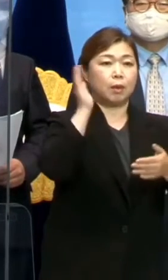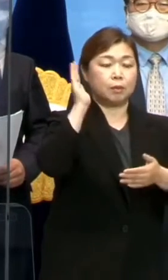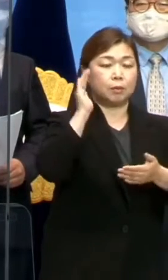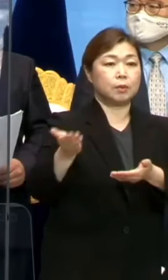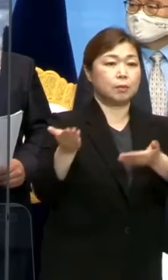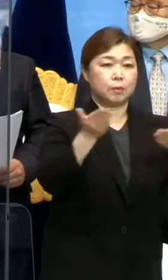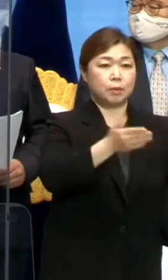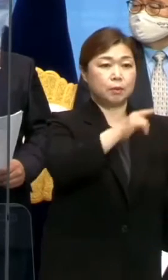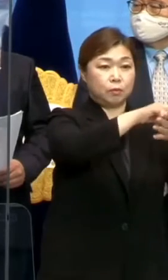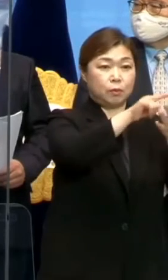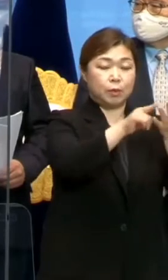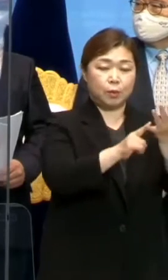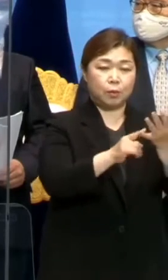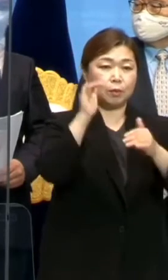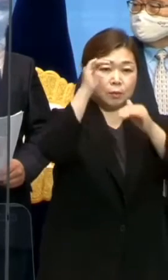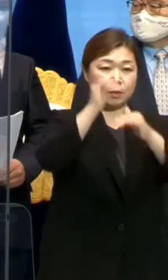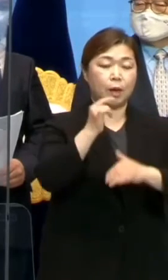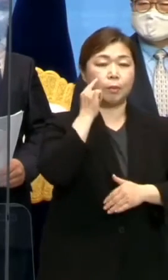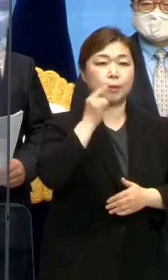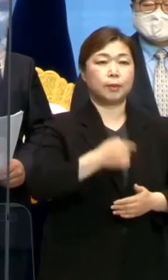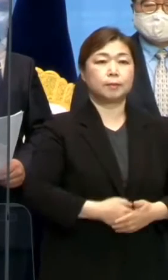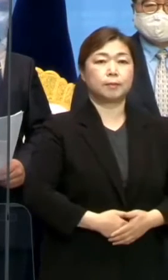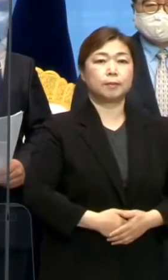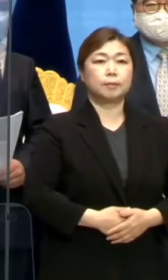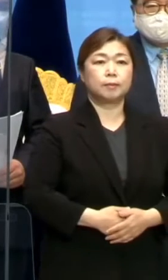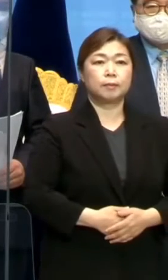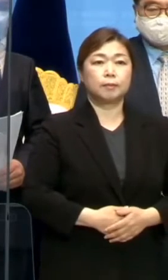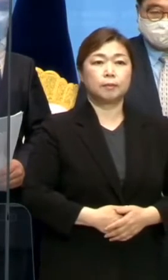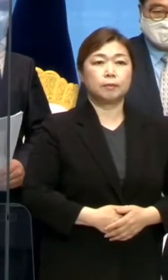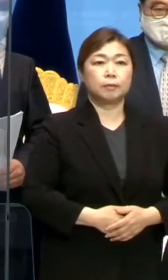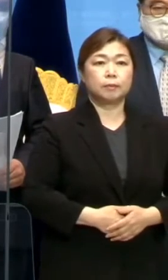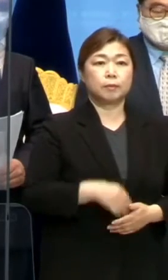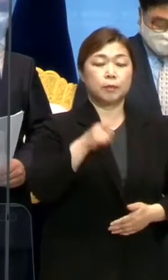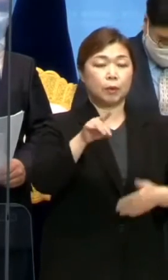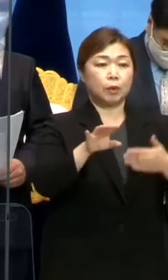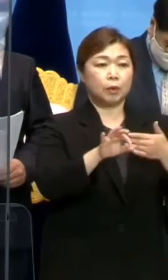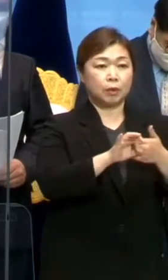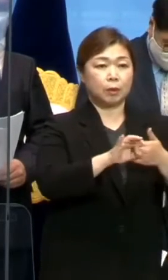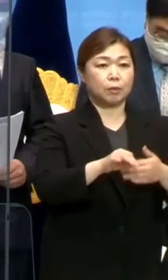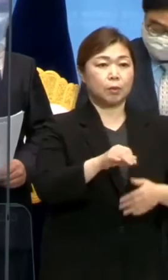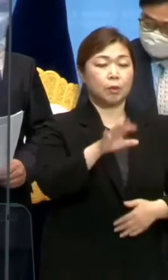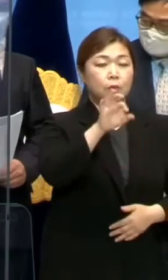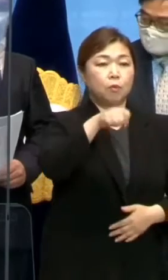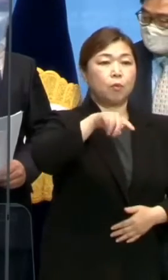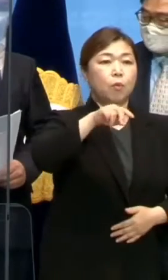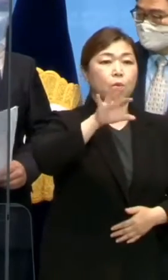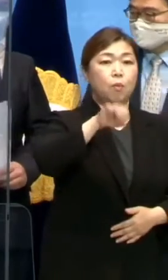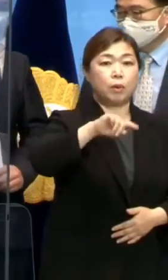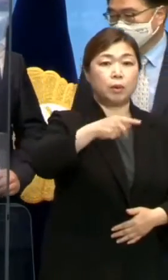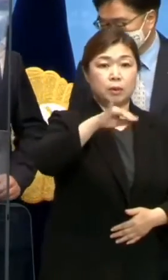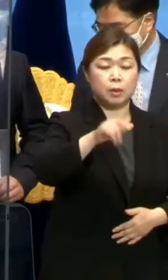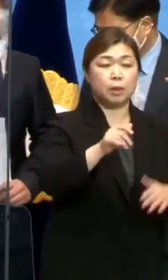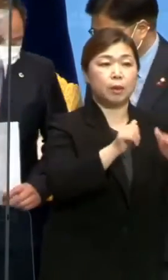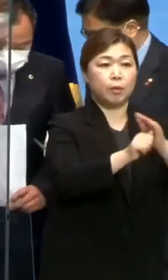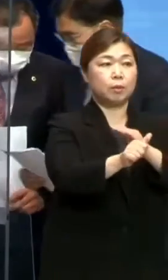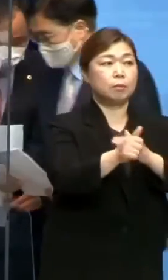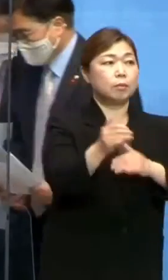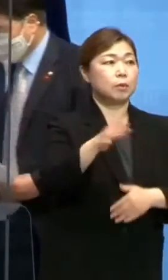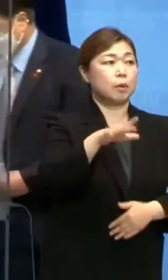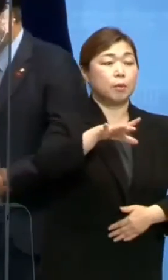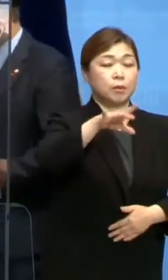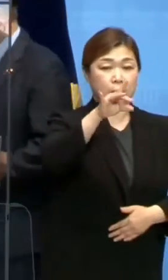차례차례 이렇게 듣도록 하겠습니다 네 그럼 원식 대표님 부터 어